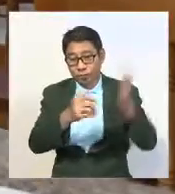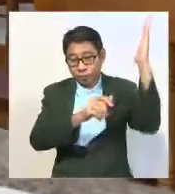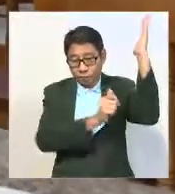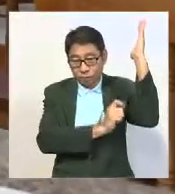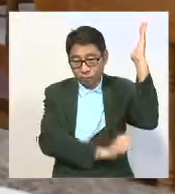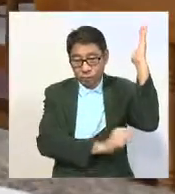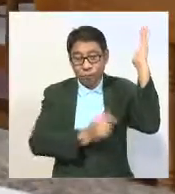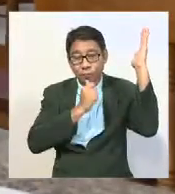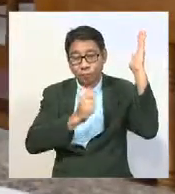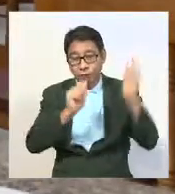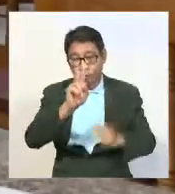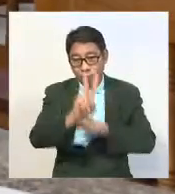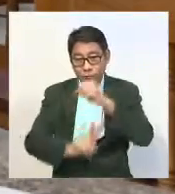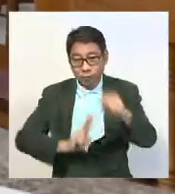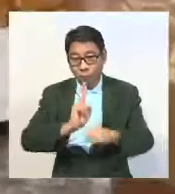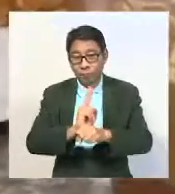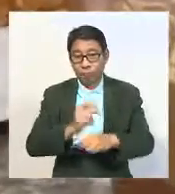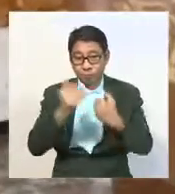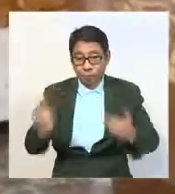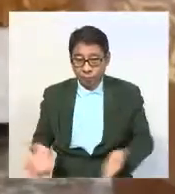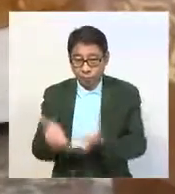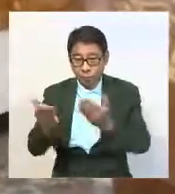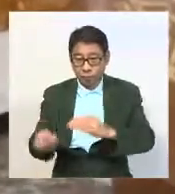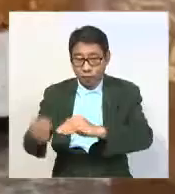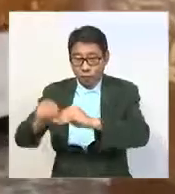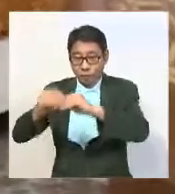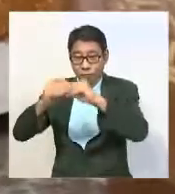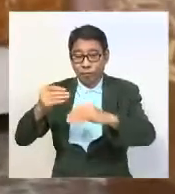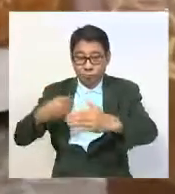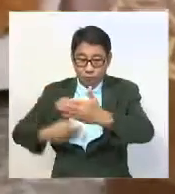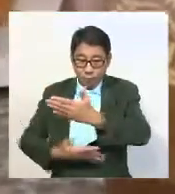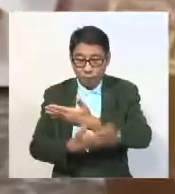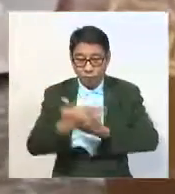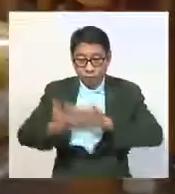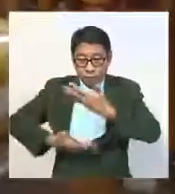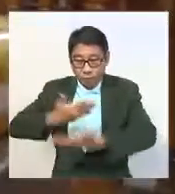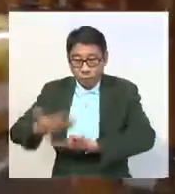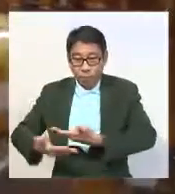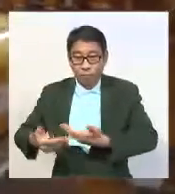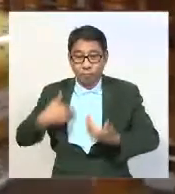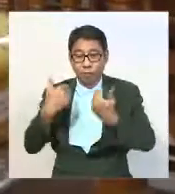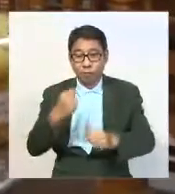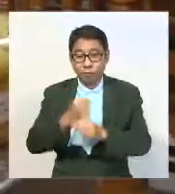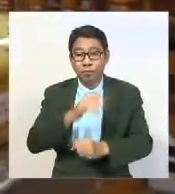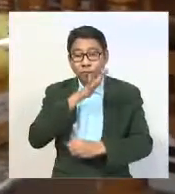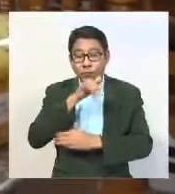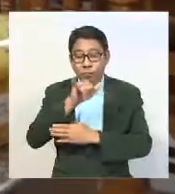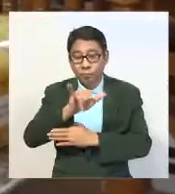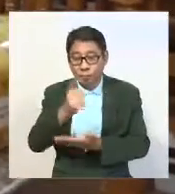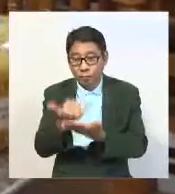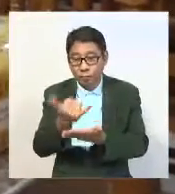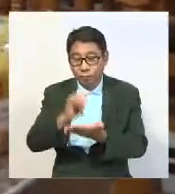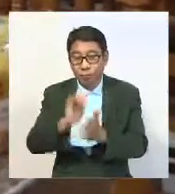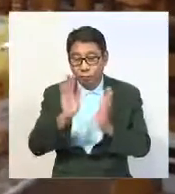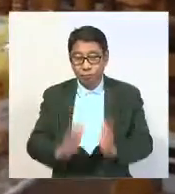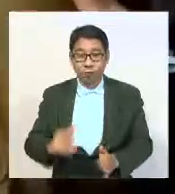นี้มีอายุ2ปีซึ่งจะเป็นการส่งเสริมต่อยอดให้เข้าถึงโอกาสทางการตลาดอีกทั้งยังทำให้หมูย่างเมืองตรังกลายเป็น